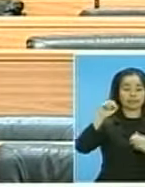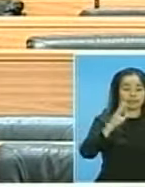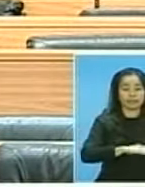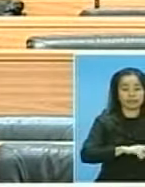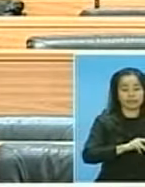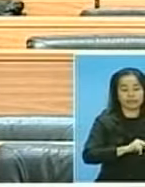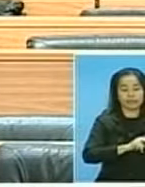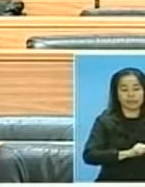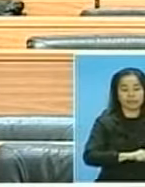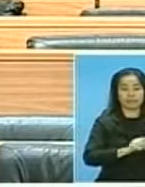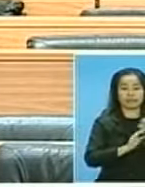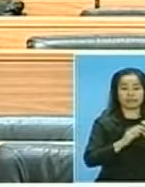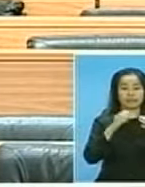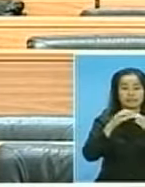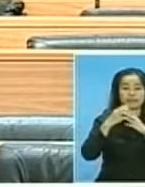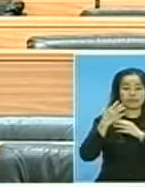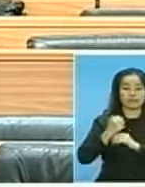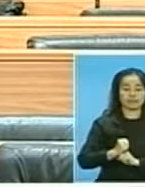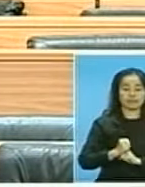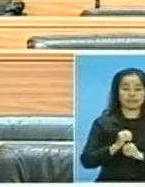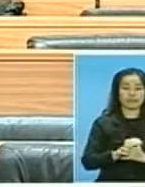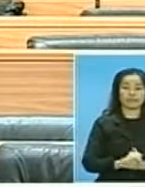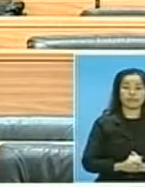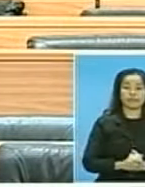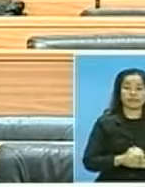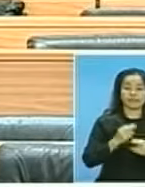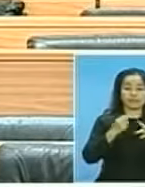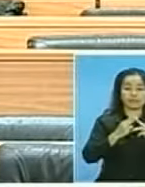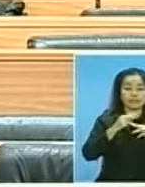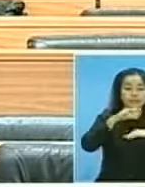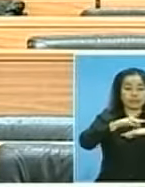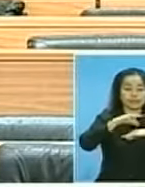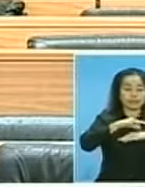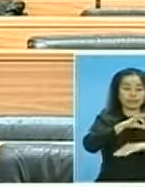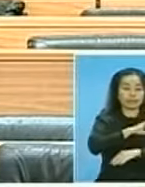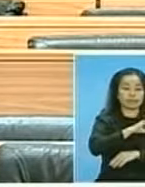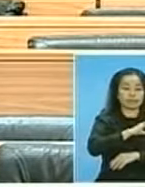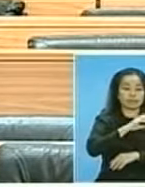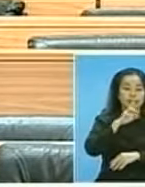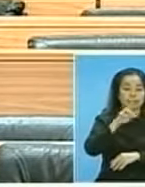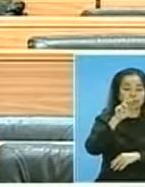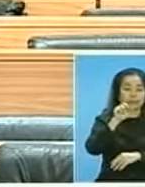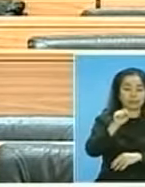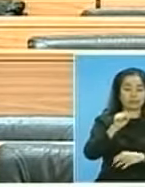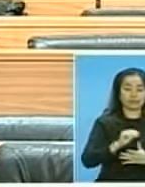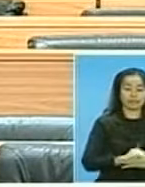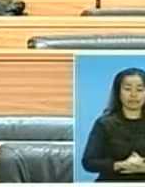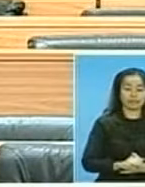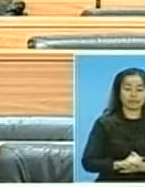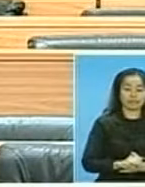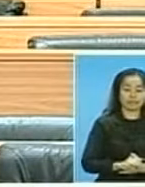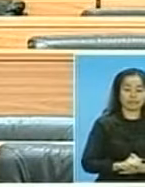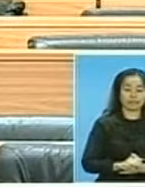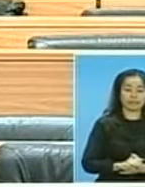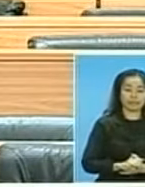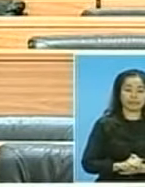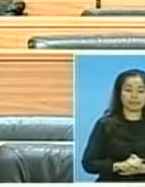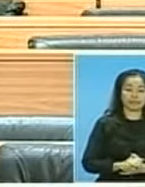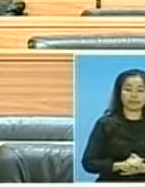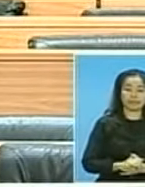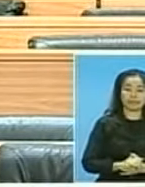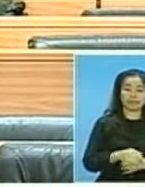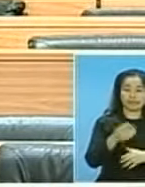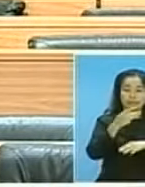ศรีธรรมราชพรรคประชาธิปัตย์ในฐานะสมาชิกรัฐสภาท่านประธานที่เคารพครับ